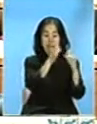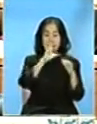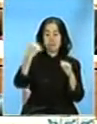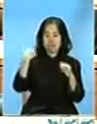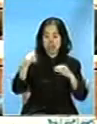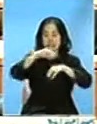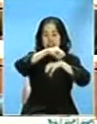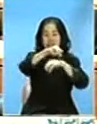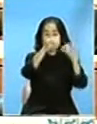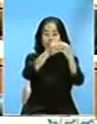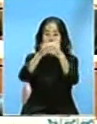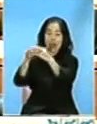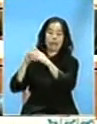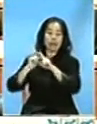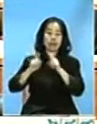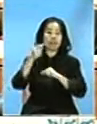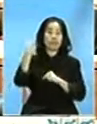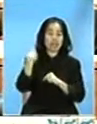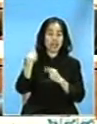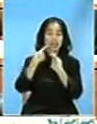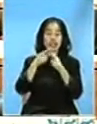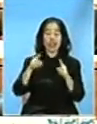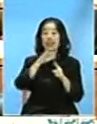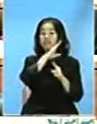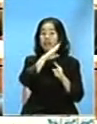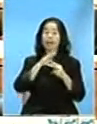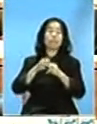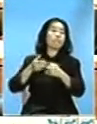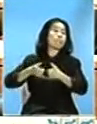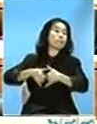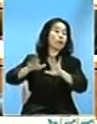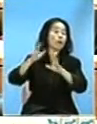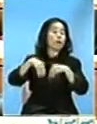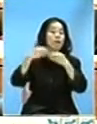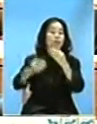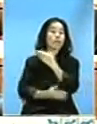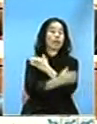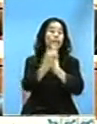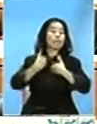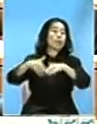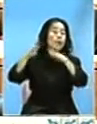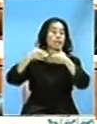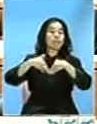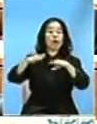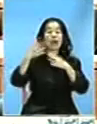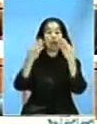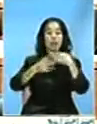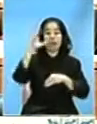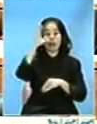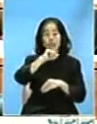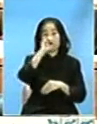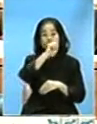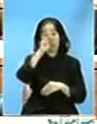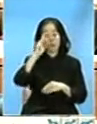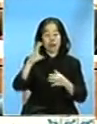การเมืองด้วยซ้ำไปแต่วันนี้ถ้าเราปล่อยหรือเปิดโอกาสให้ ที่มาของสมาชิกวุฒิสภานั้นเป็นฐ